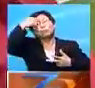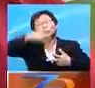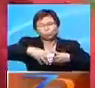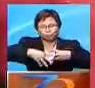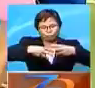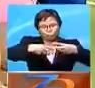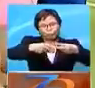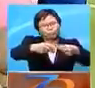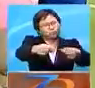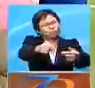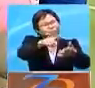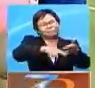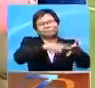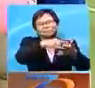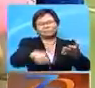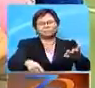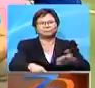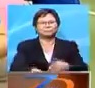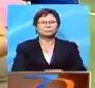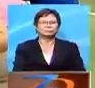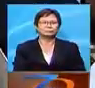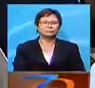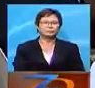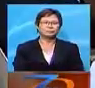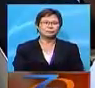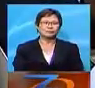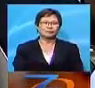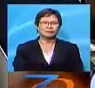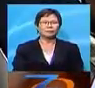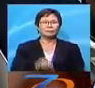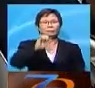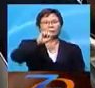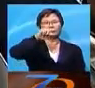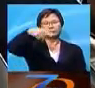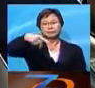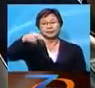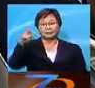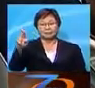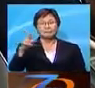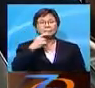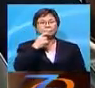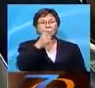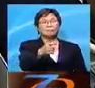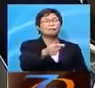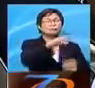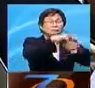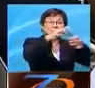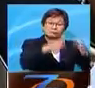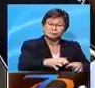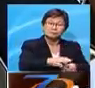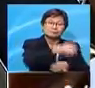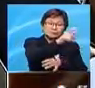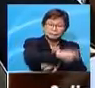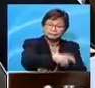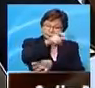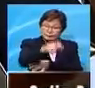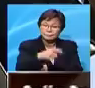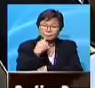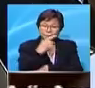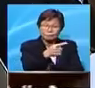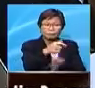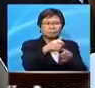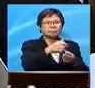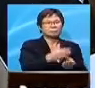proses pengundian SPR meminta pengundi-pengundi supaya tidak memberikan KAD